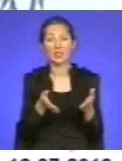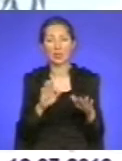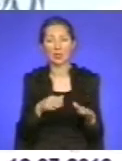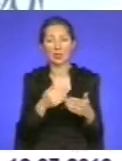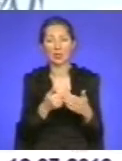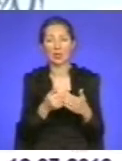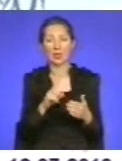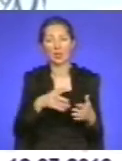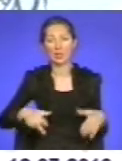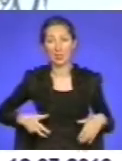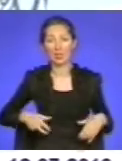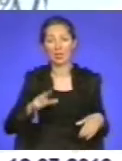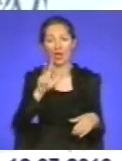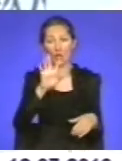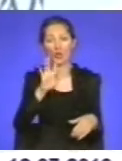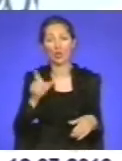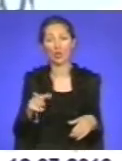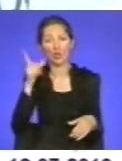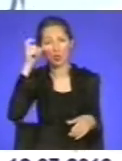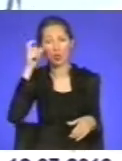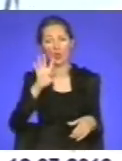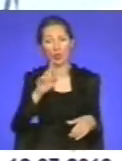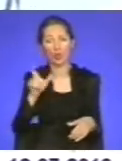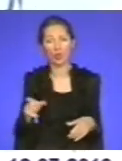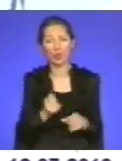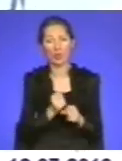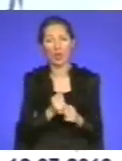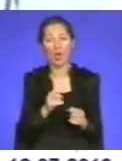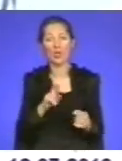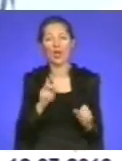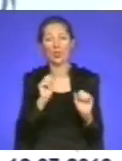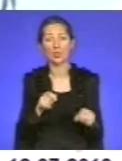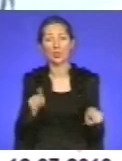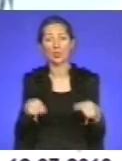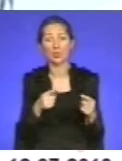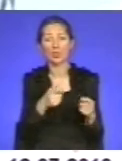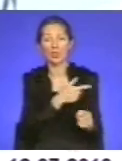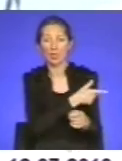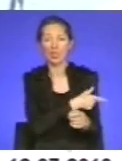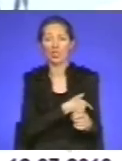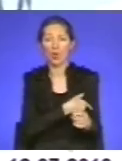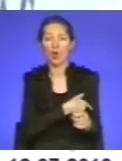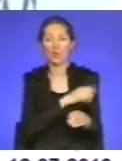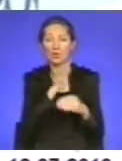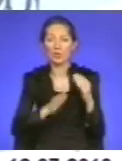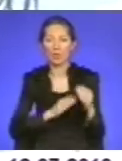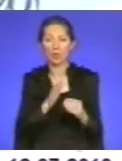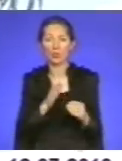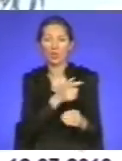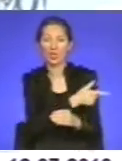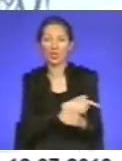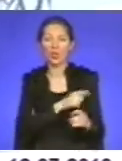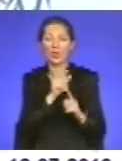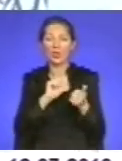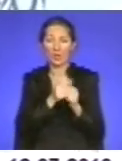в Заліщиках 4 людини і в Чорткові 4 людини, як можна створити чергову зміну, що на черговій зміні повинно бути не